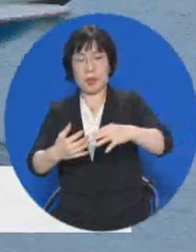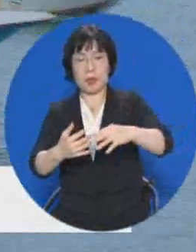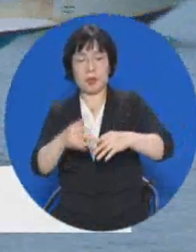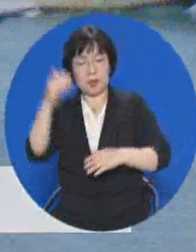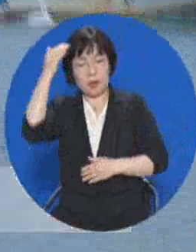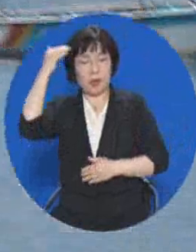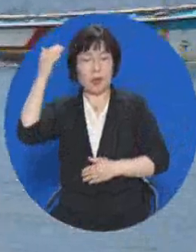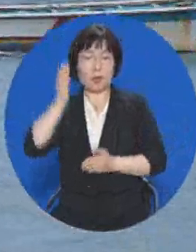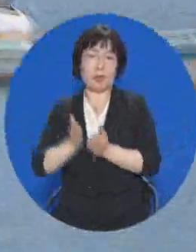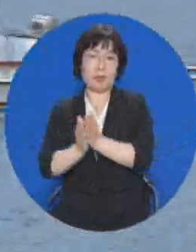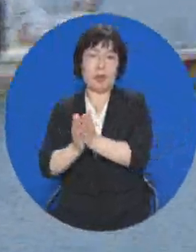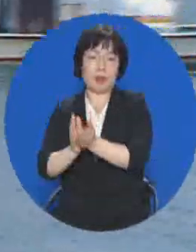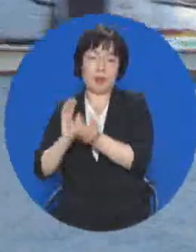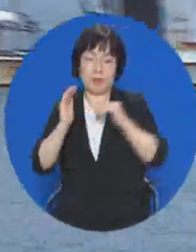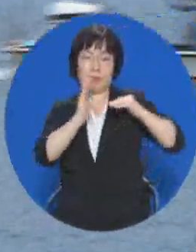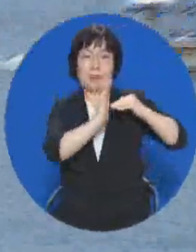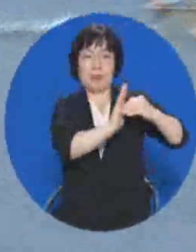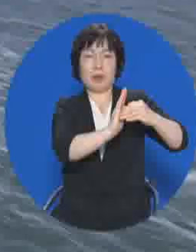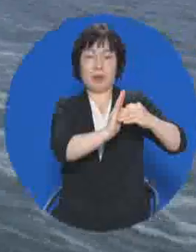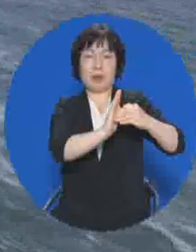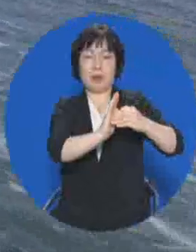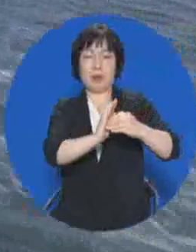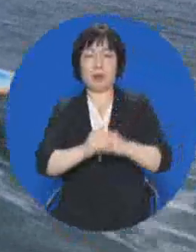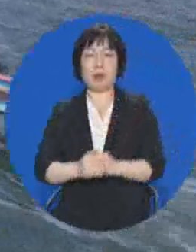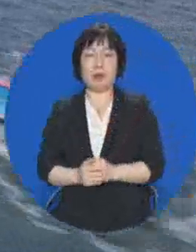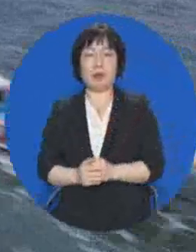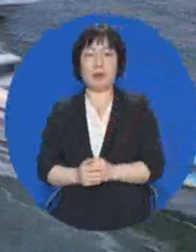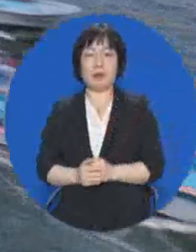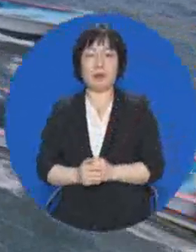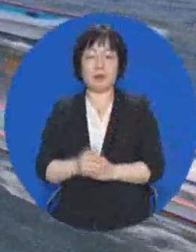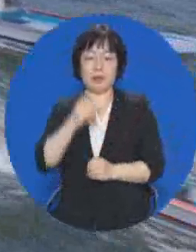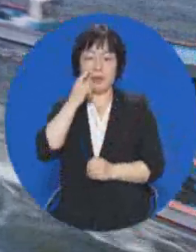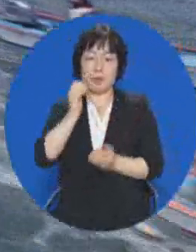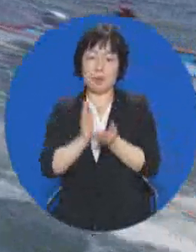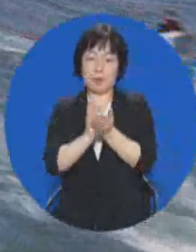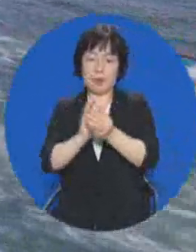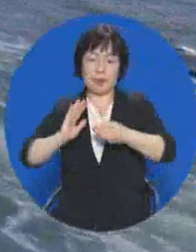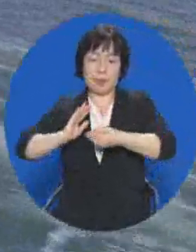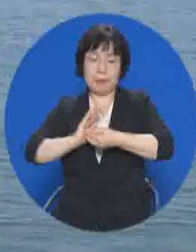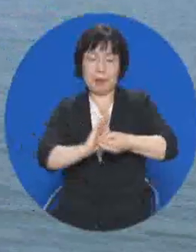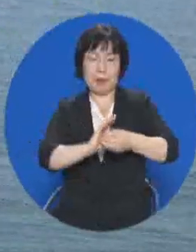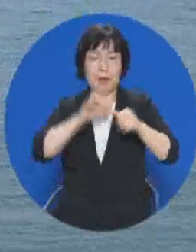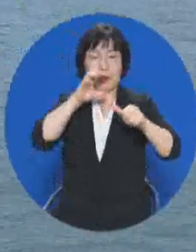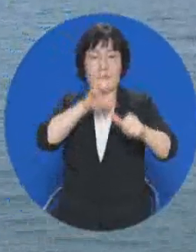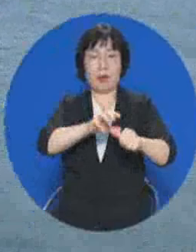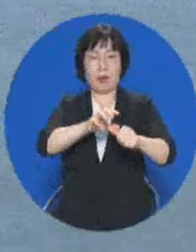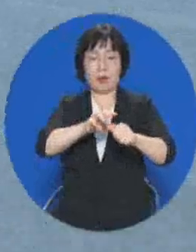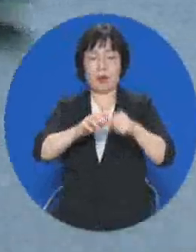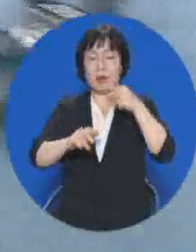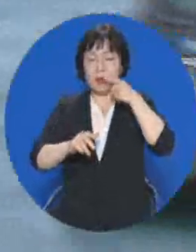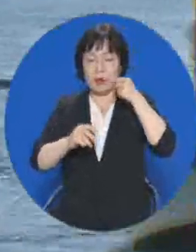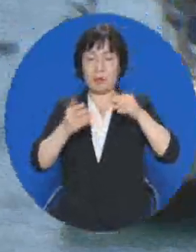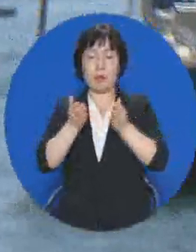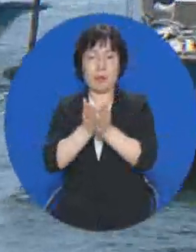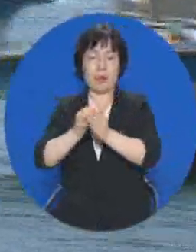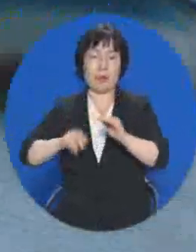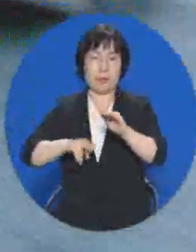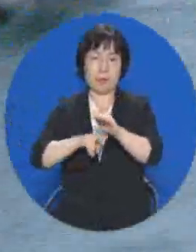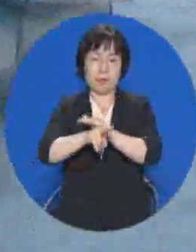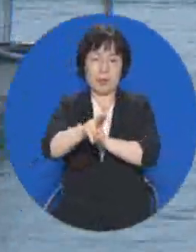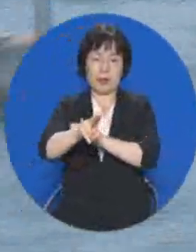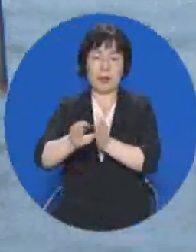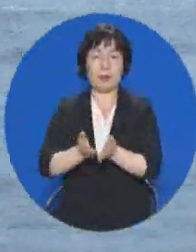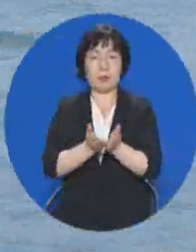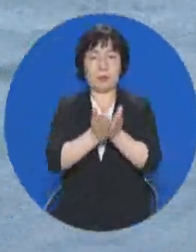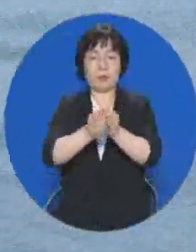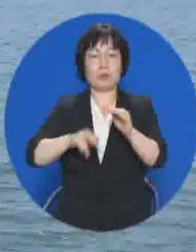하자 어선들이 즉각 대응에 저장합니다. 우리 어선들의 강한 압박에 가상의 일본 선박은 연기를 뿜으며